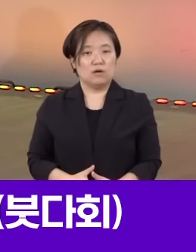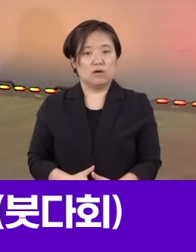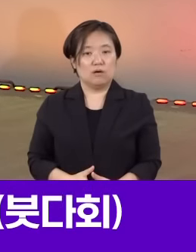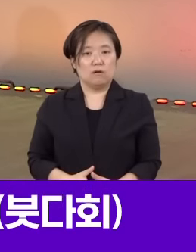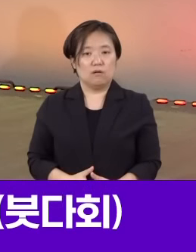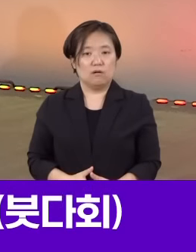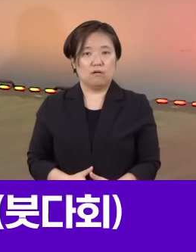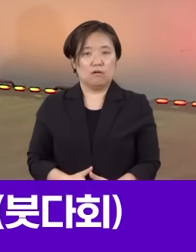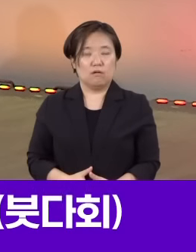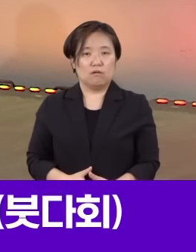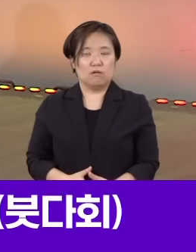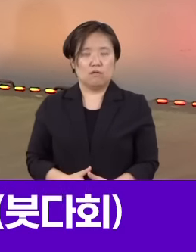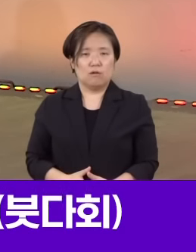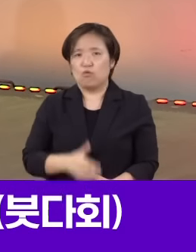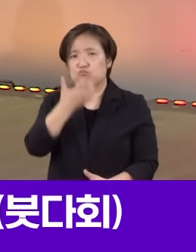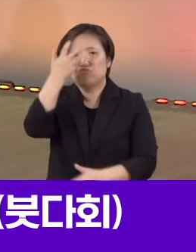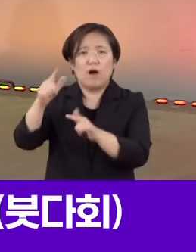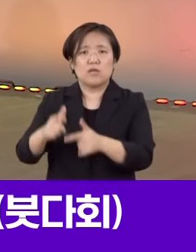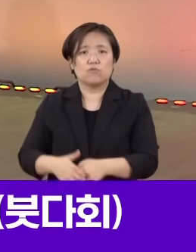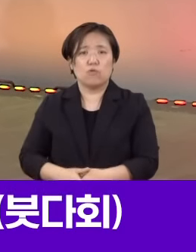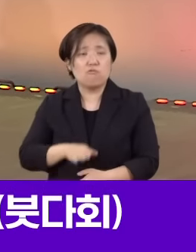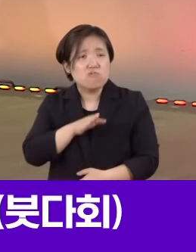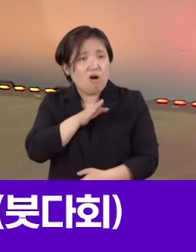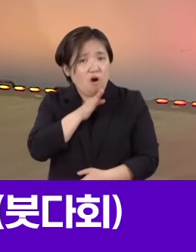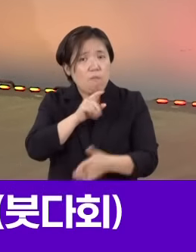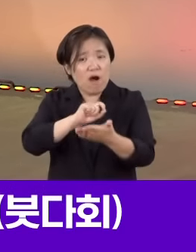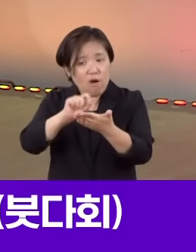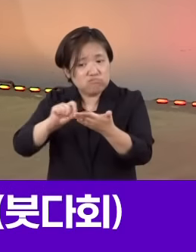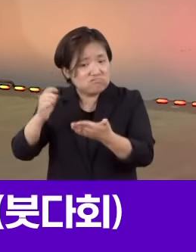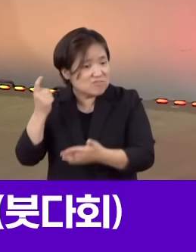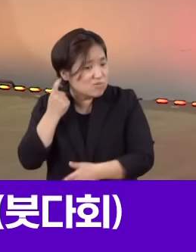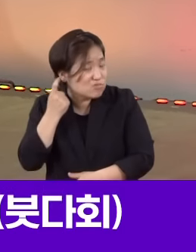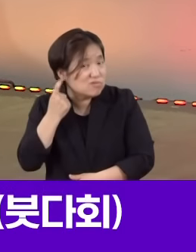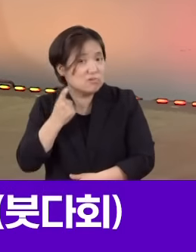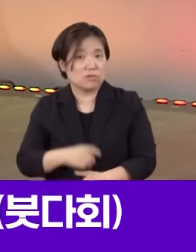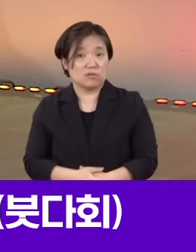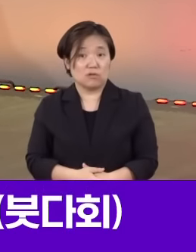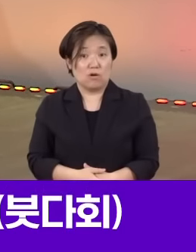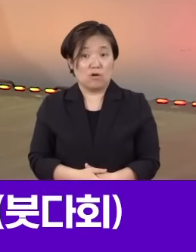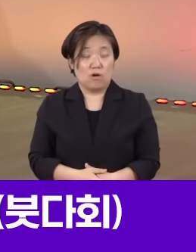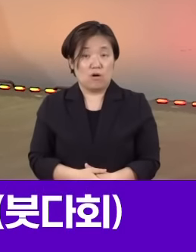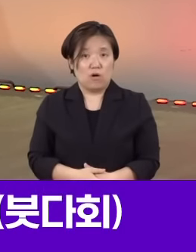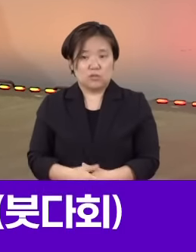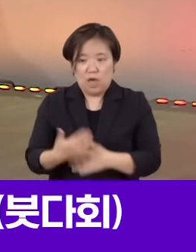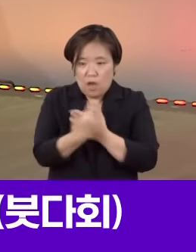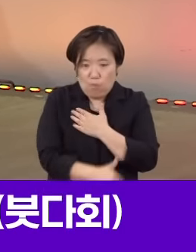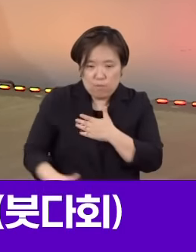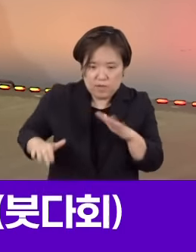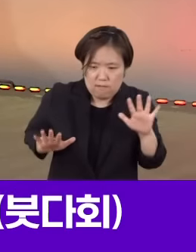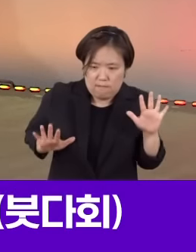실제로 들렸거든요 그리고 몸이 안 움직이더라고요